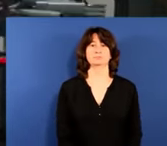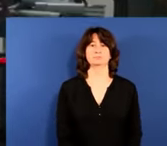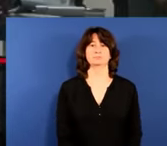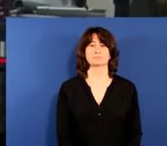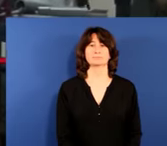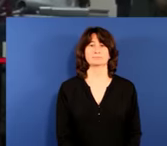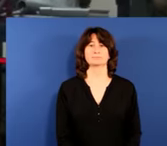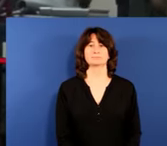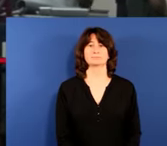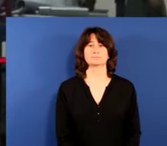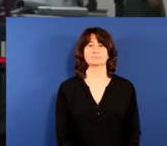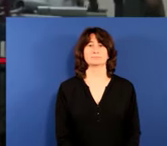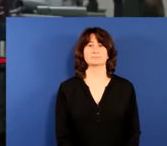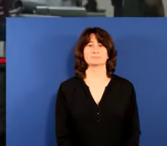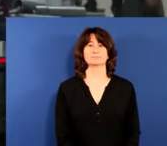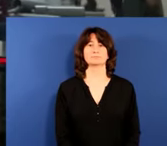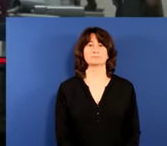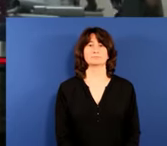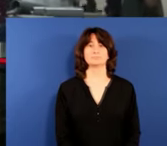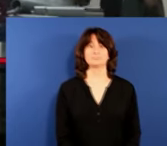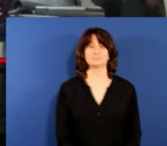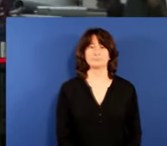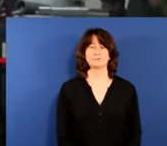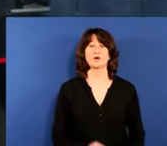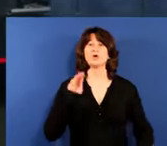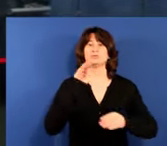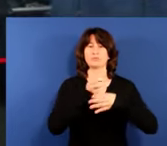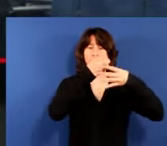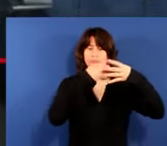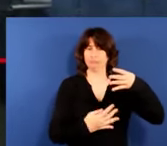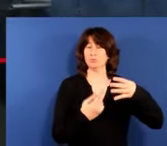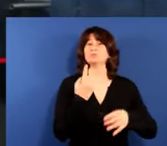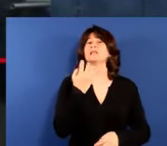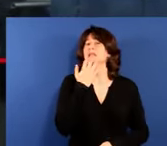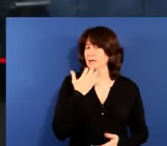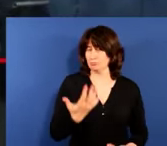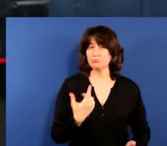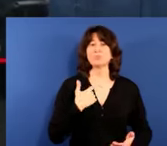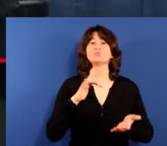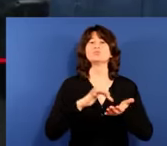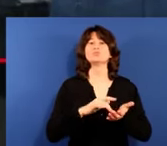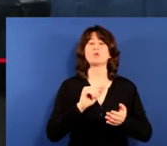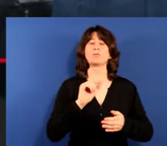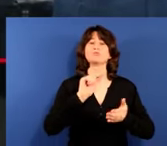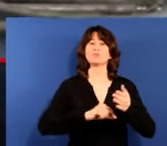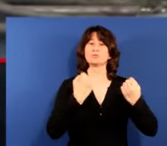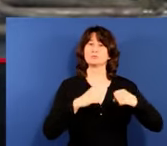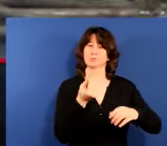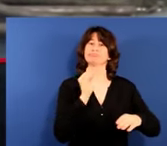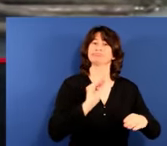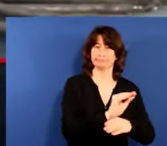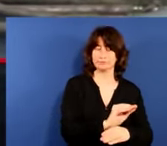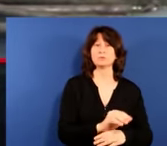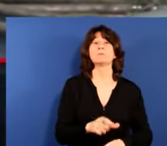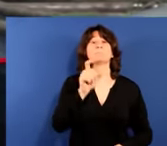eskuratzea lortu nahi da. 2.500 lanpostu praktikaldiko kontratuen bidez, eta beste 4.000 auto